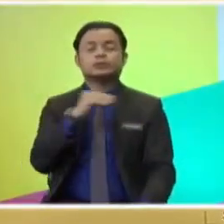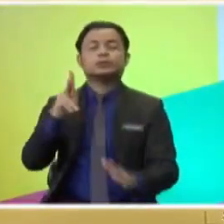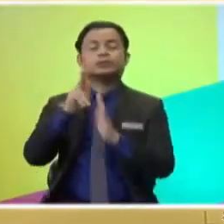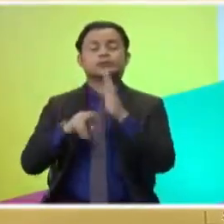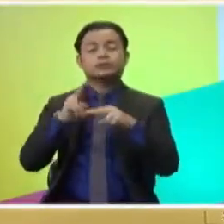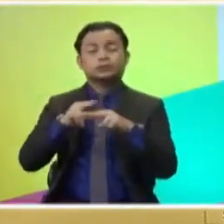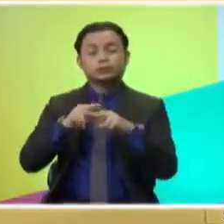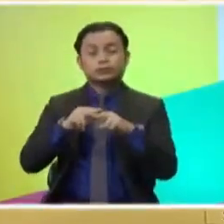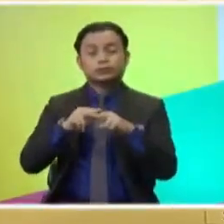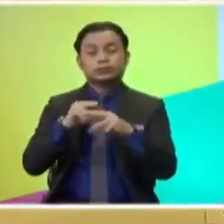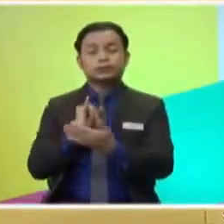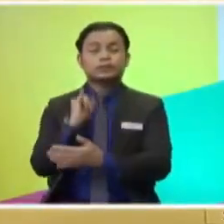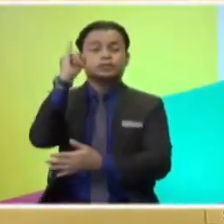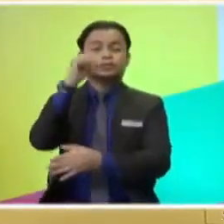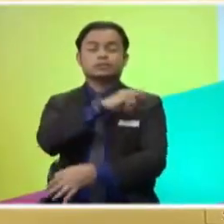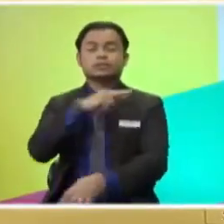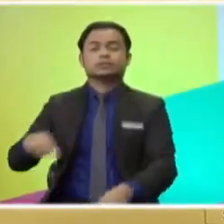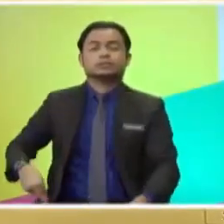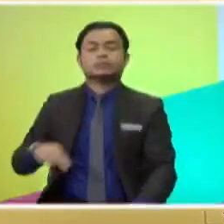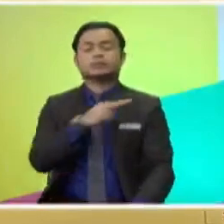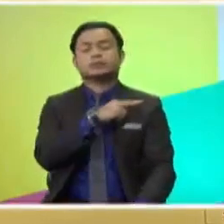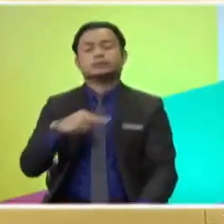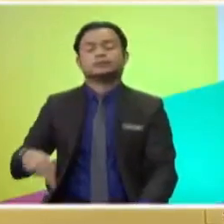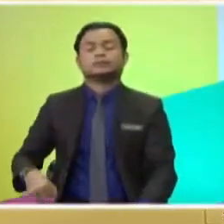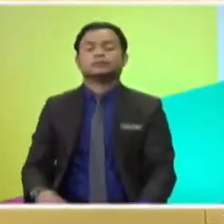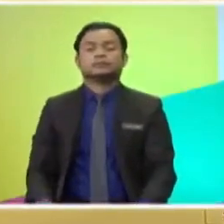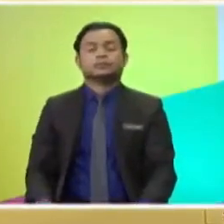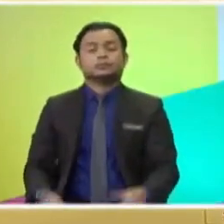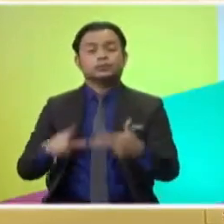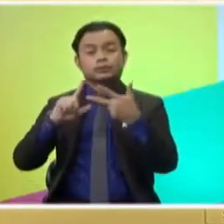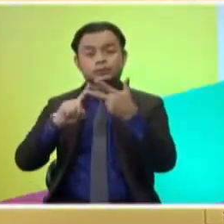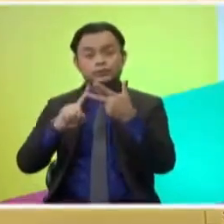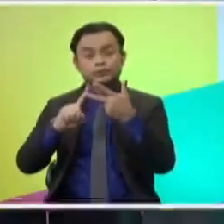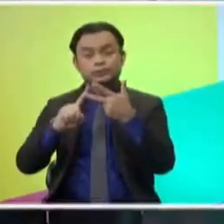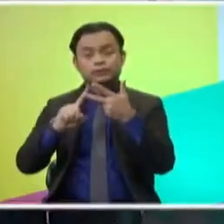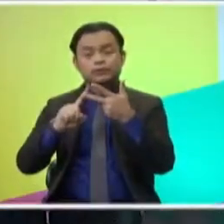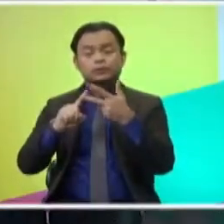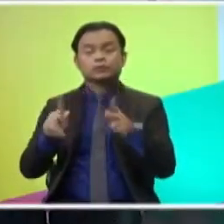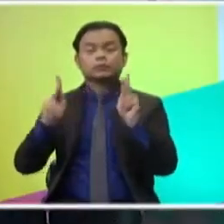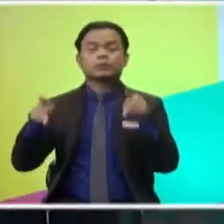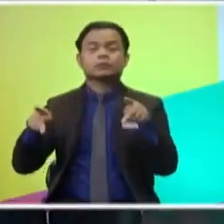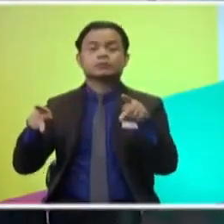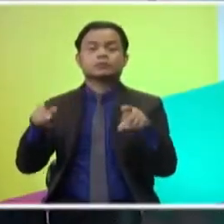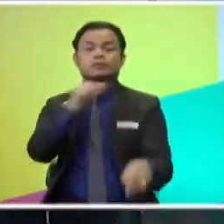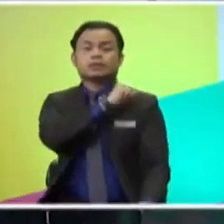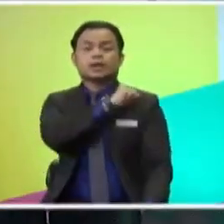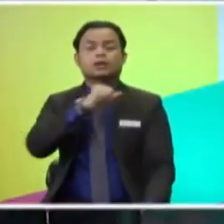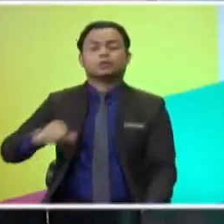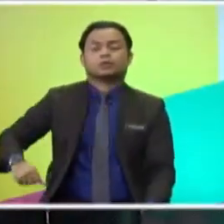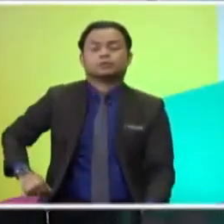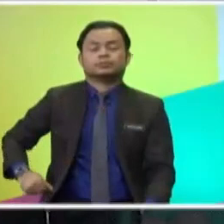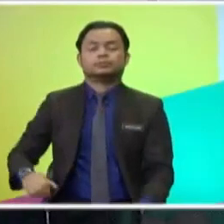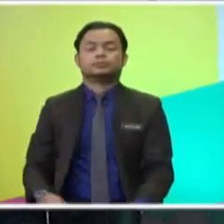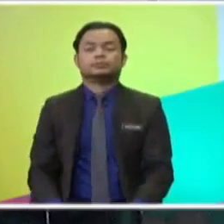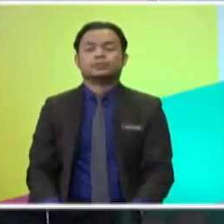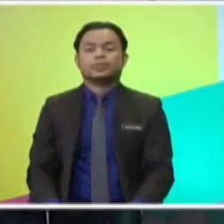Yang di-Pertuan Agong dan kuasa Yang di-Pertuan Agong dalam perlembagaan. Jadi Cikgu Liana, saya juga difahamkan